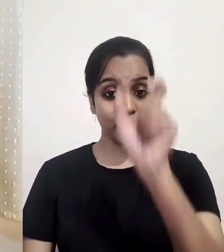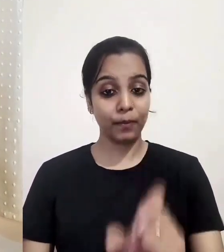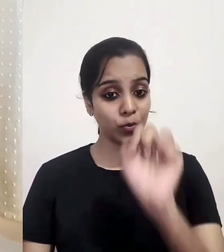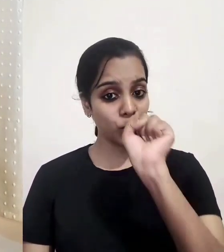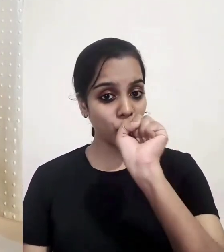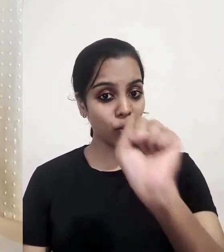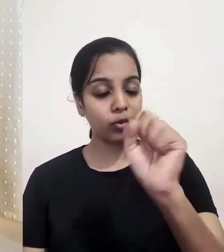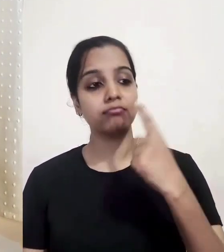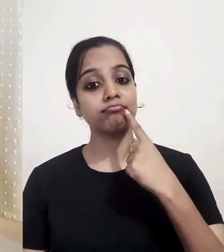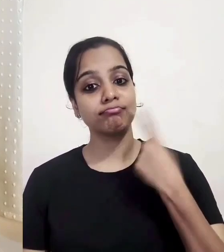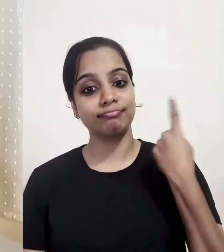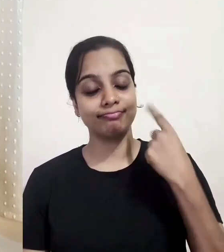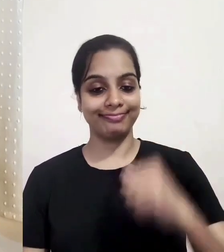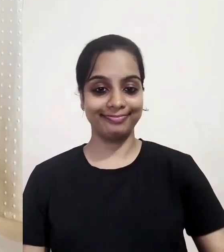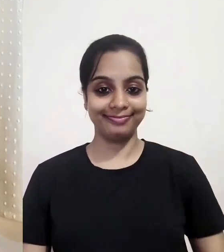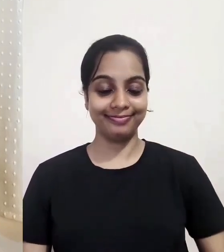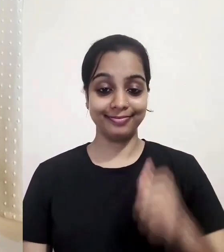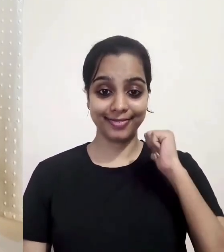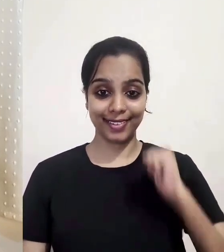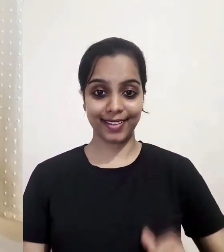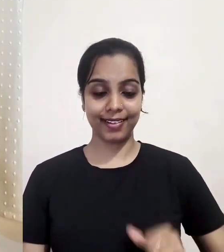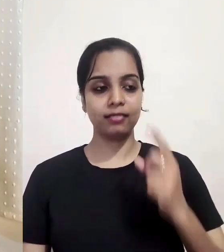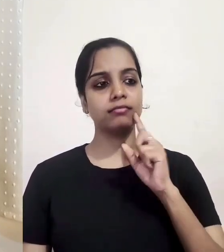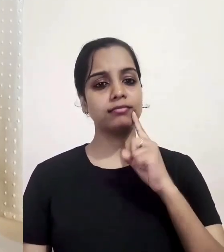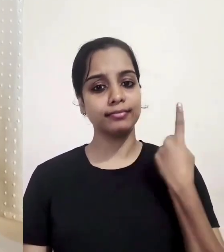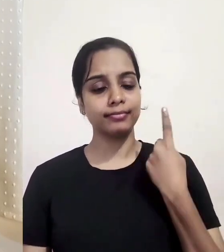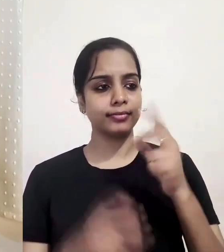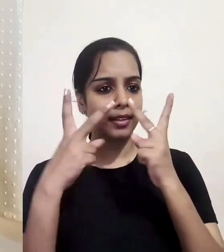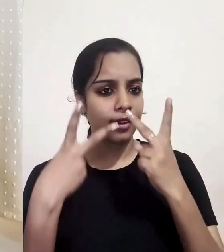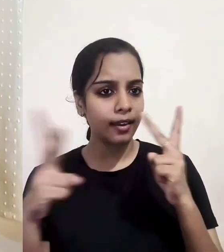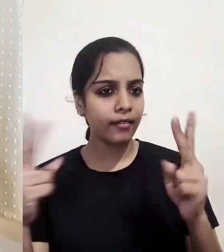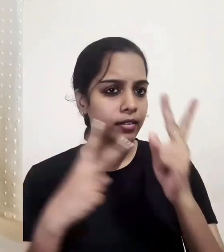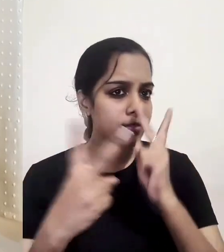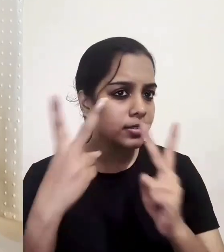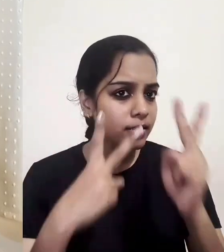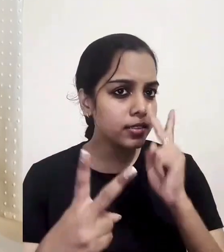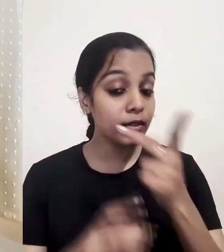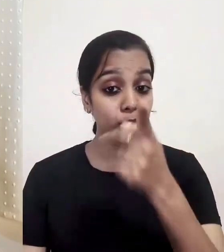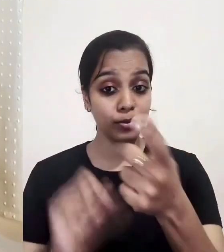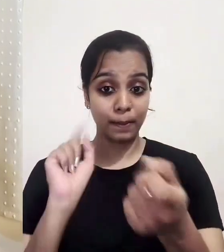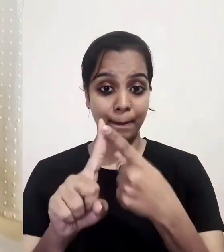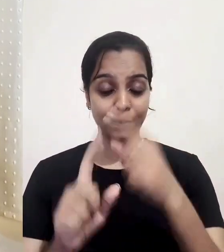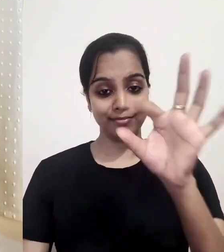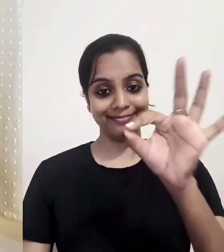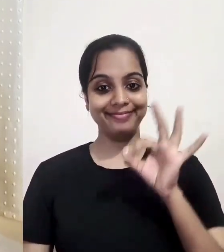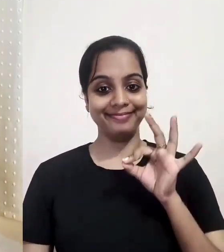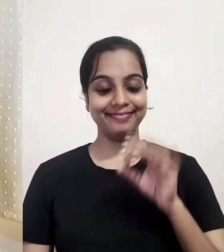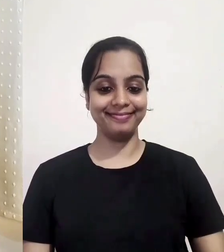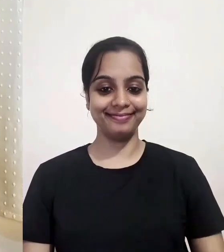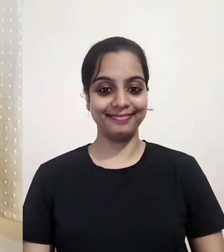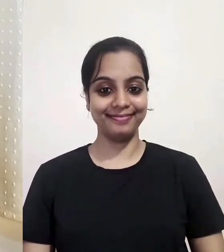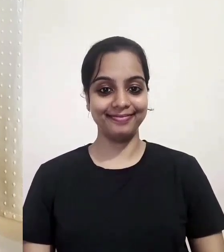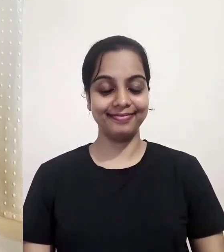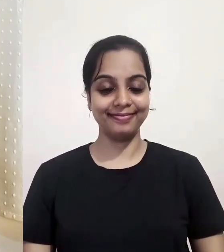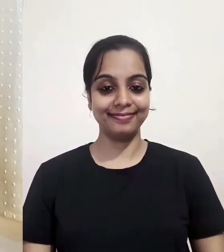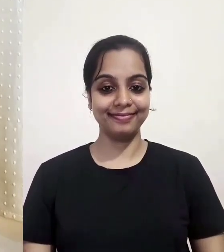ചെയ്യുക. ഡിഫറെന്റ് സ്റ്റൈൽസ് കണ്ടുപിടിക്കുക, എന്നിട്ട് അതിൽ നിങ്ങൾക്ക് ചേരുന്നത് ചൂസ് ചെയ്ത് വെക്കുക. ഇനി